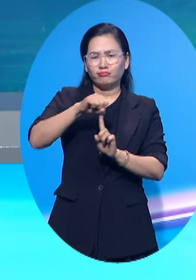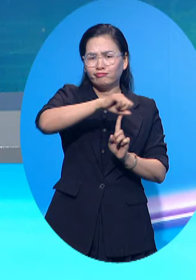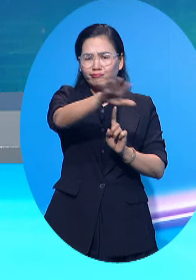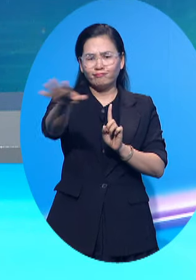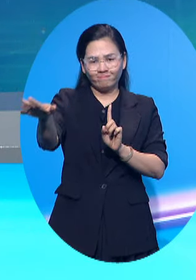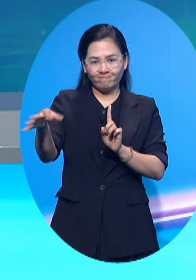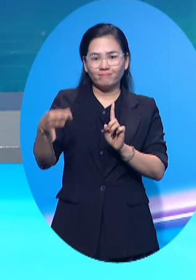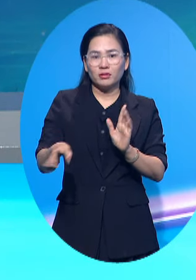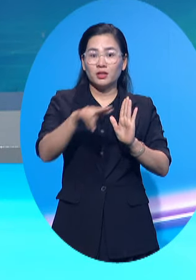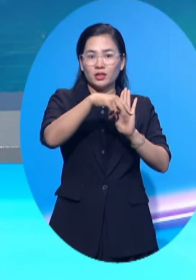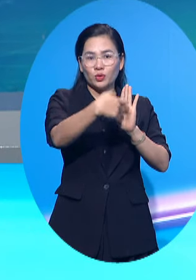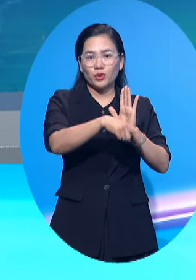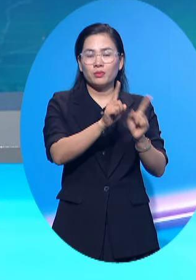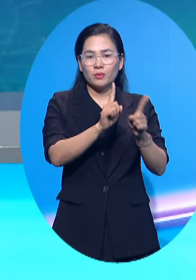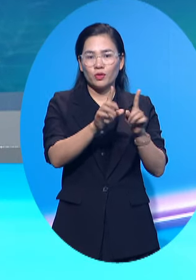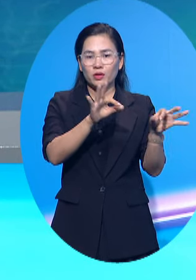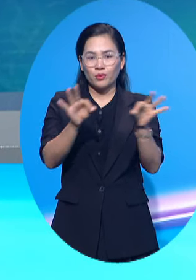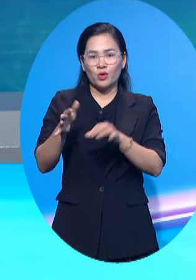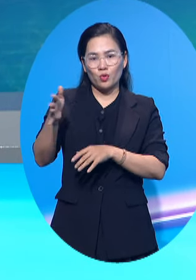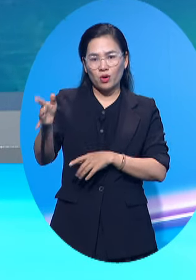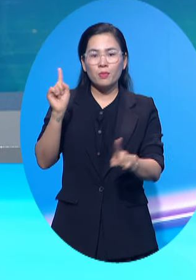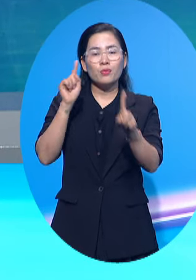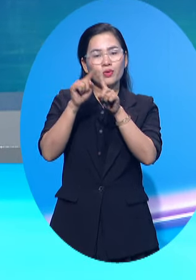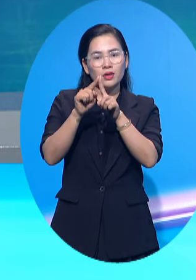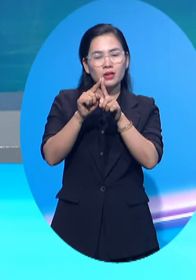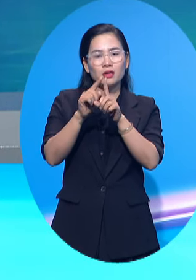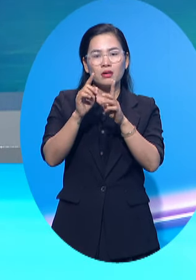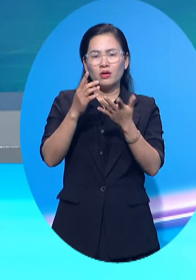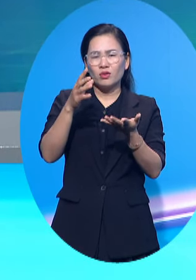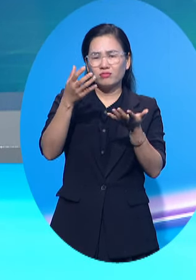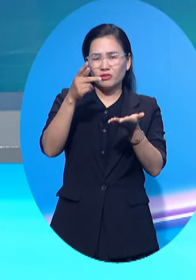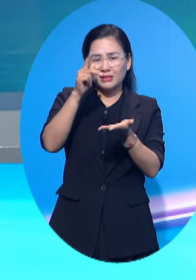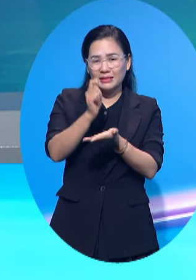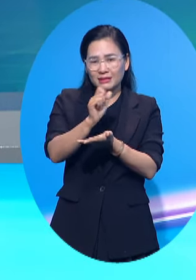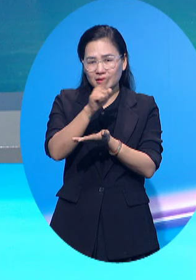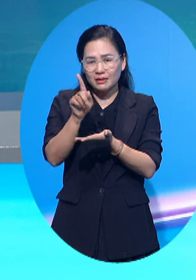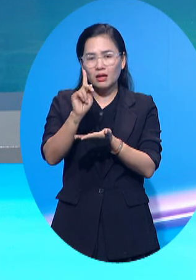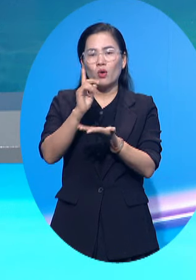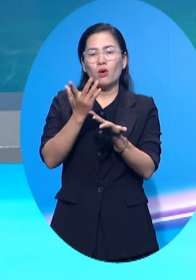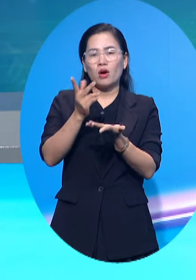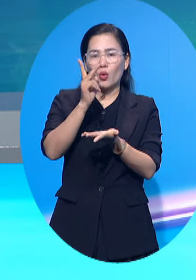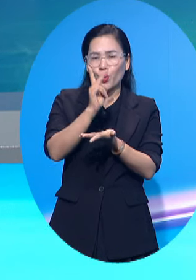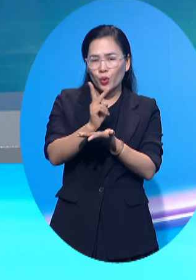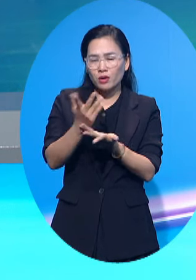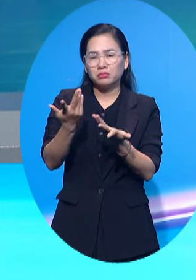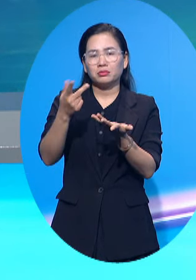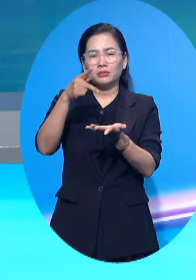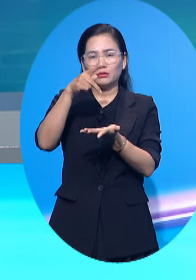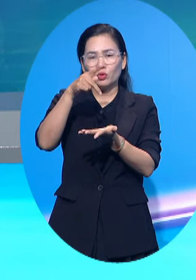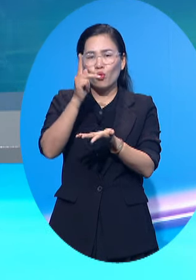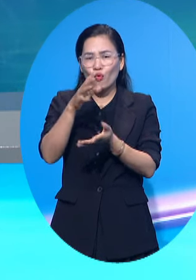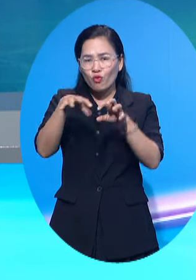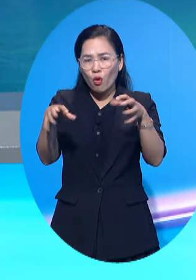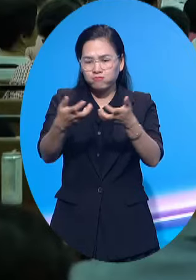của Hội đồng nhân dân Thành phố Hồ Chí Minh về thành lập, chia tách, sáp nhập, đổi tên khu phố ấp trên địa bàn thành phố có hiệu lực từ ngày 1 tháng 4.